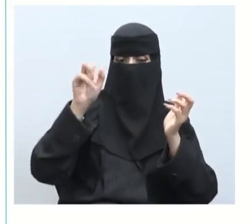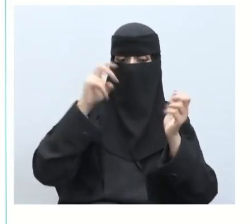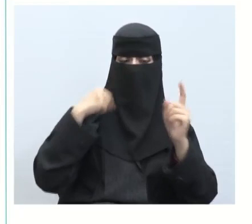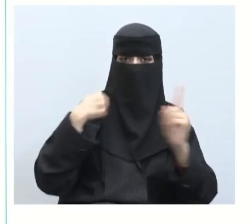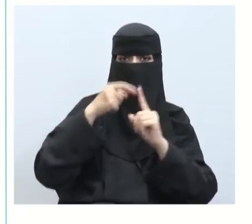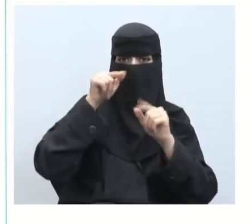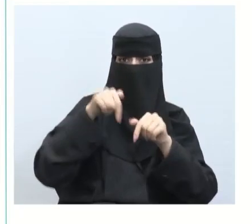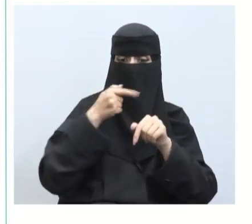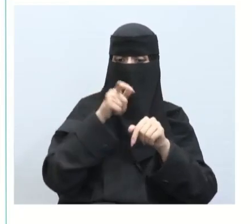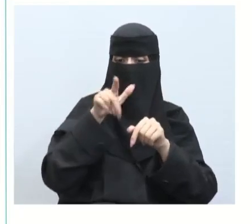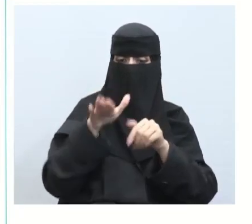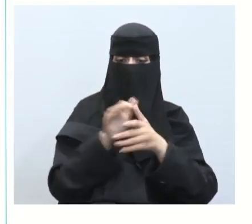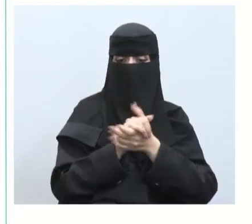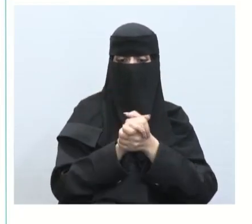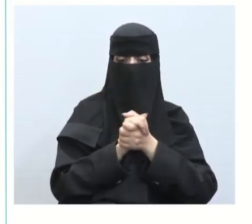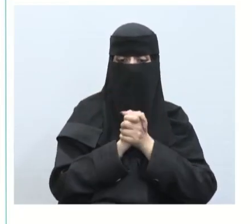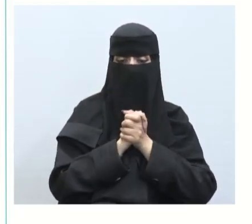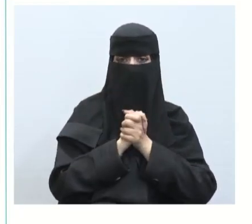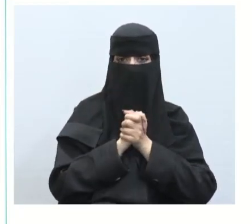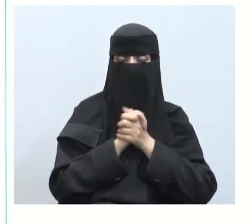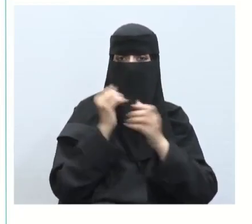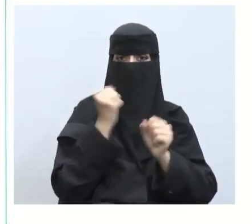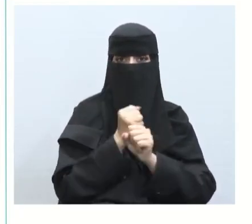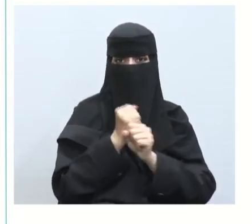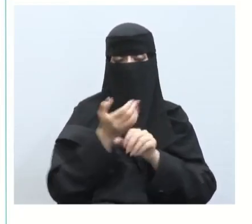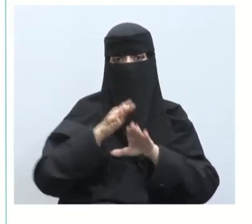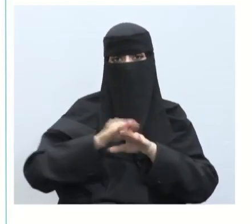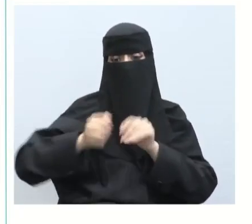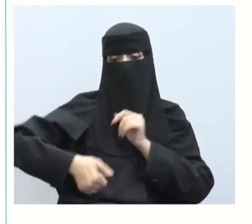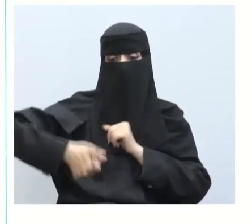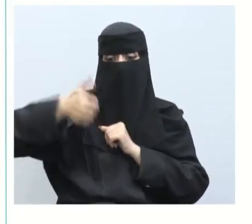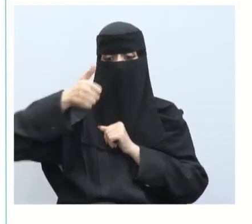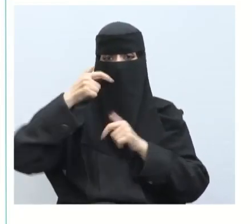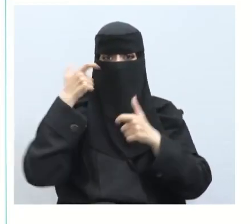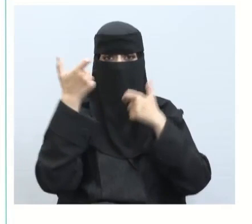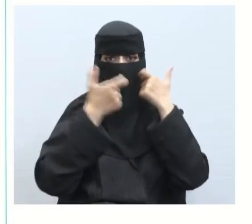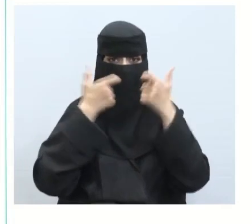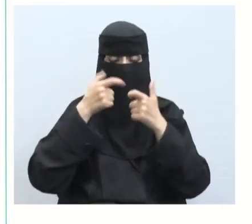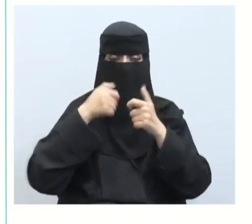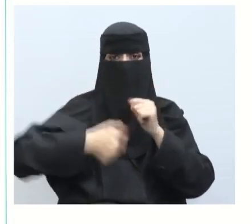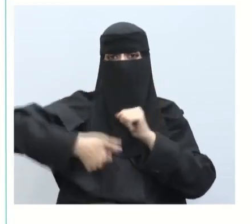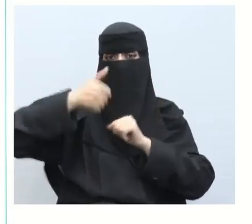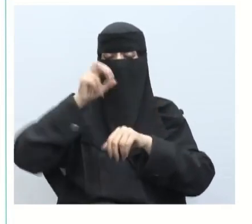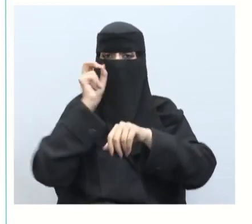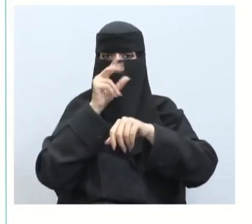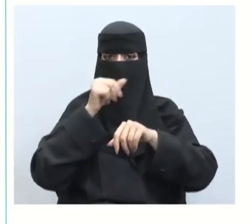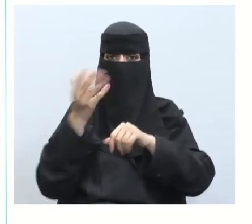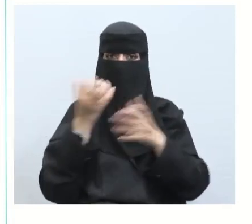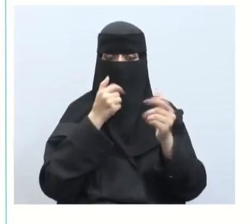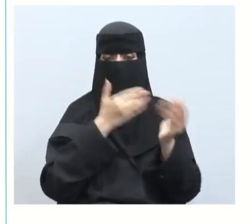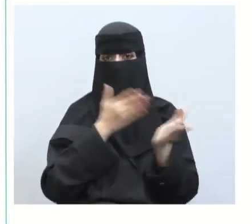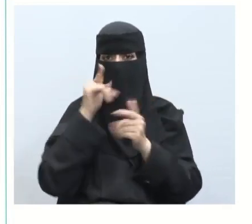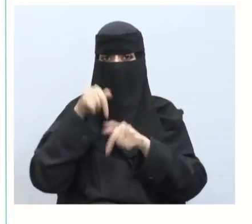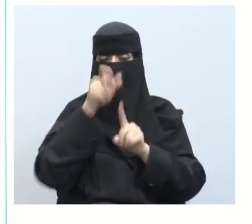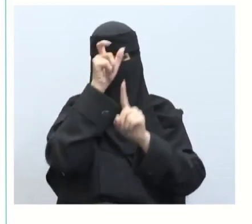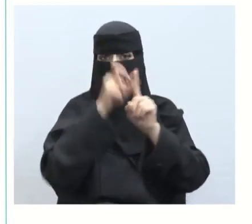الذي ذكرناه العمل على افضل رعايه وافضل تعليم وفقا للموارد المتاحه